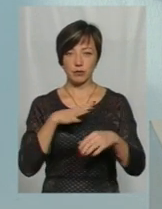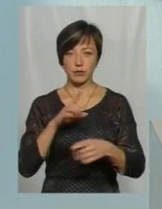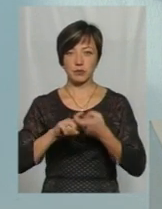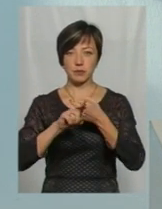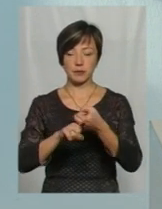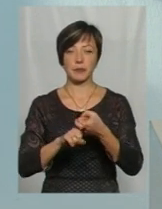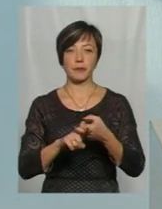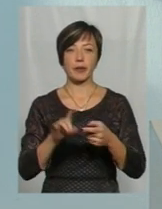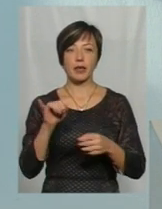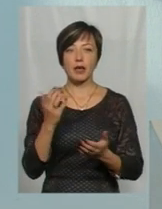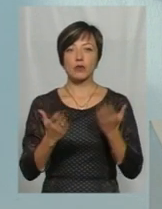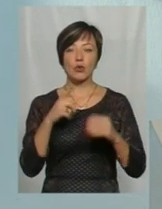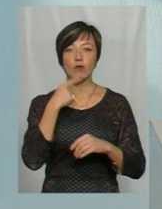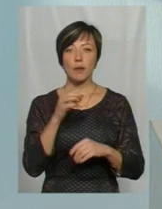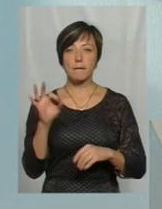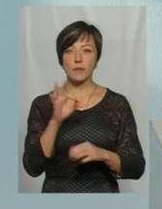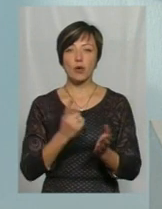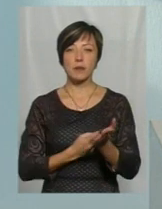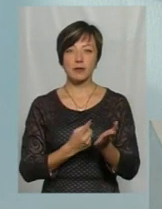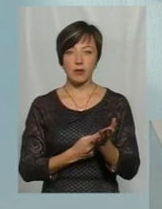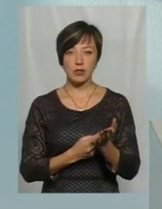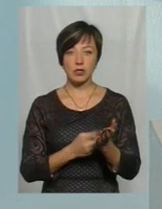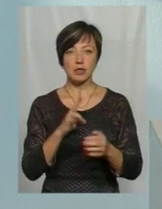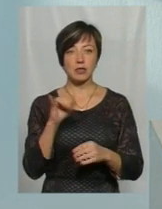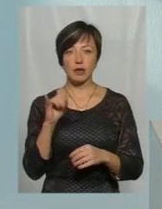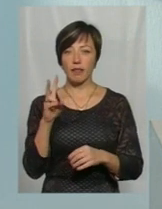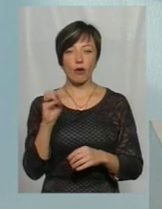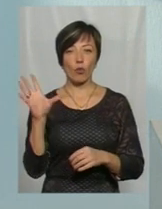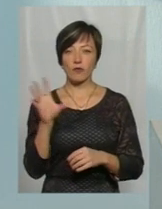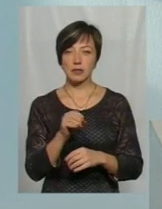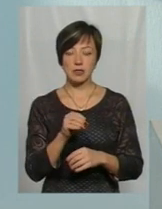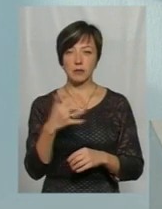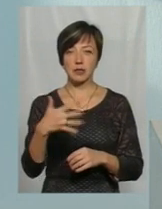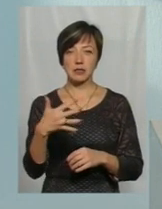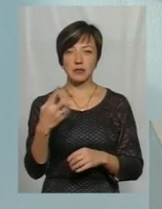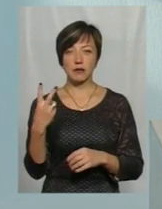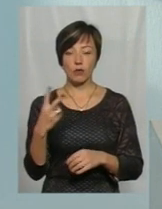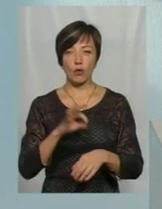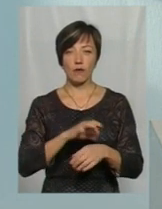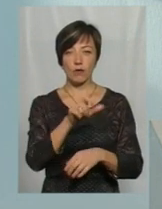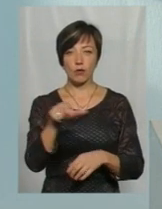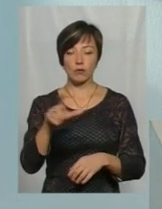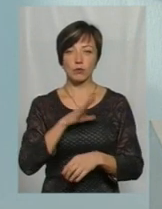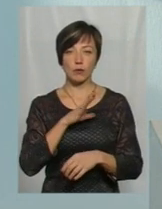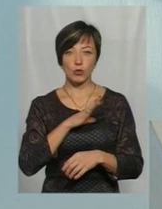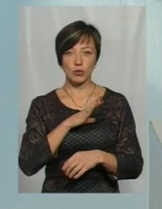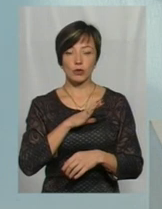і якщо говорити про підтвердження, ні, не у всіх 52 осіб